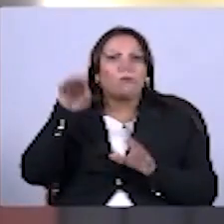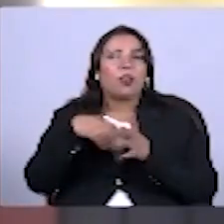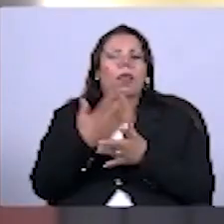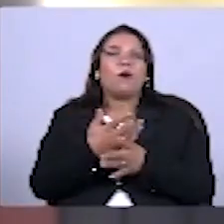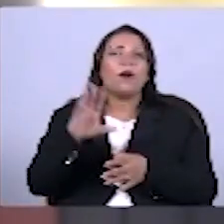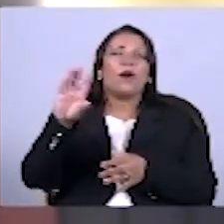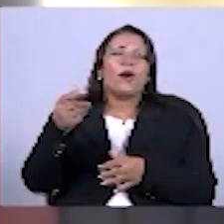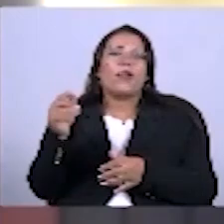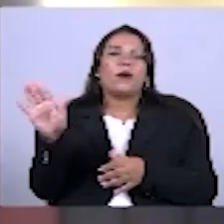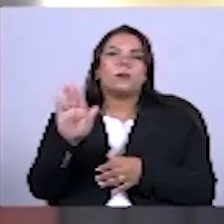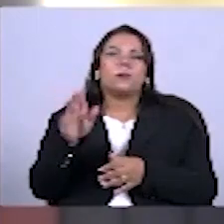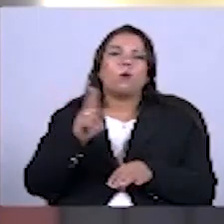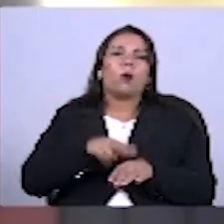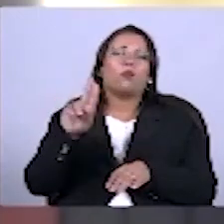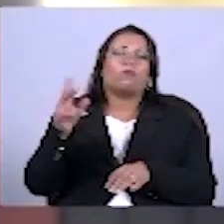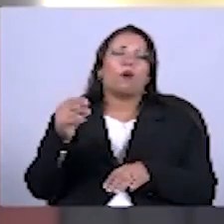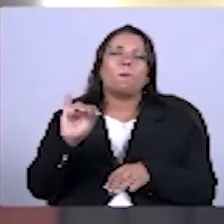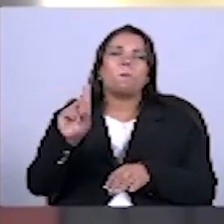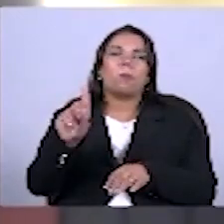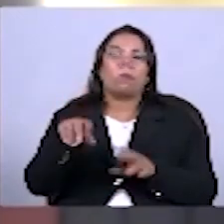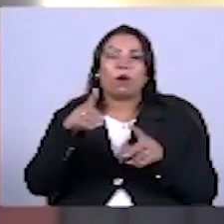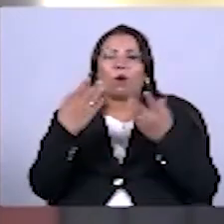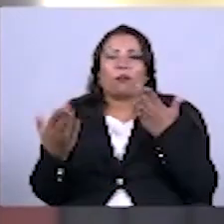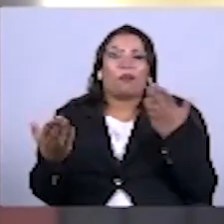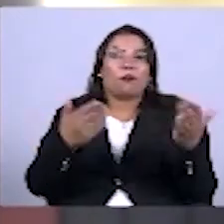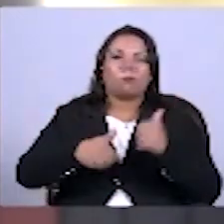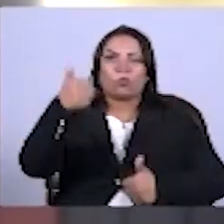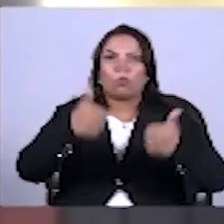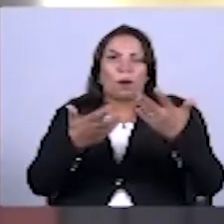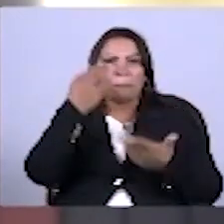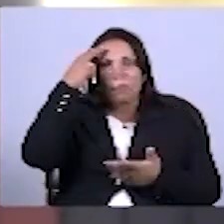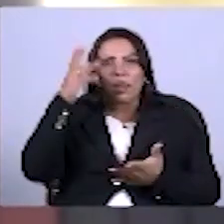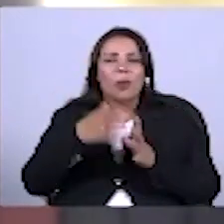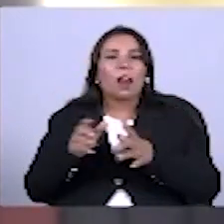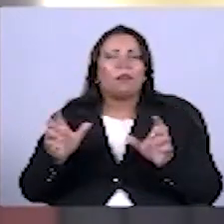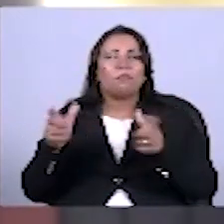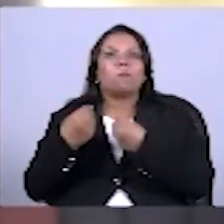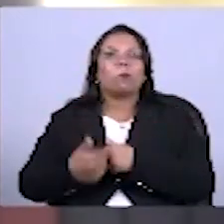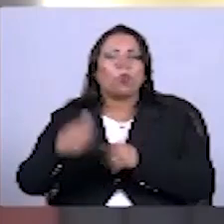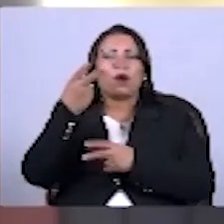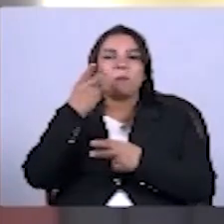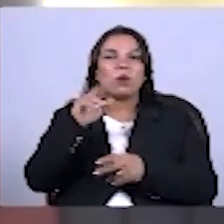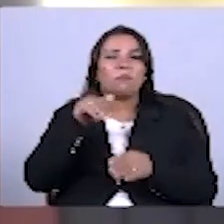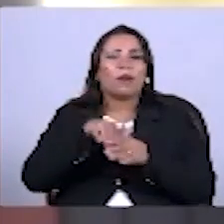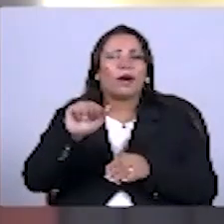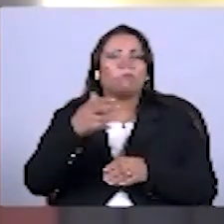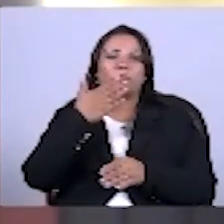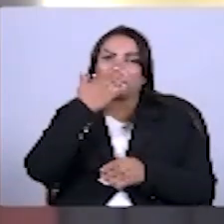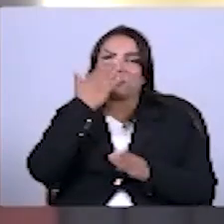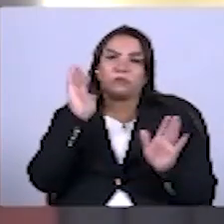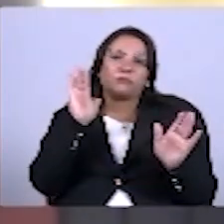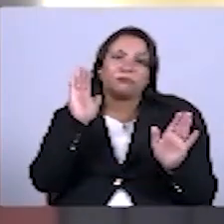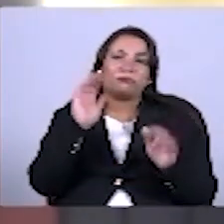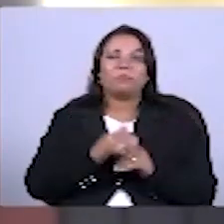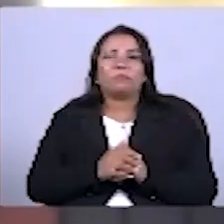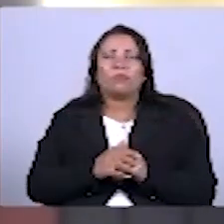هارس وترامب الى اي حد ا سيحسم المشهد الانتخابي الامريكي